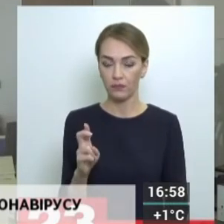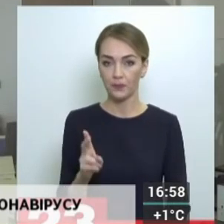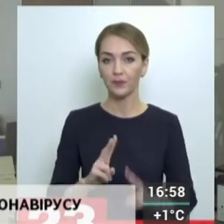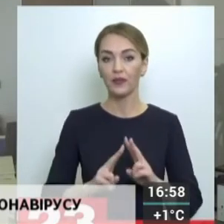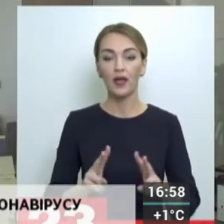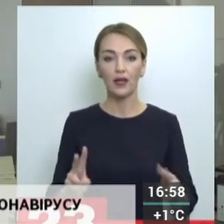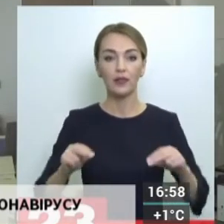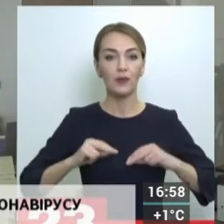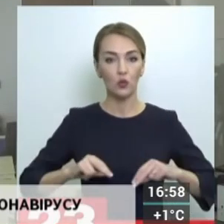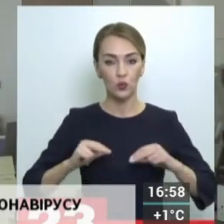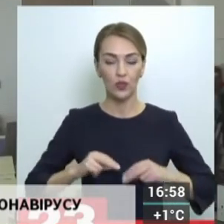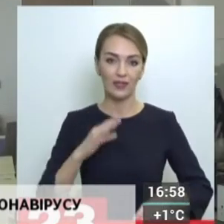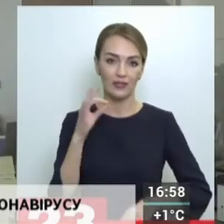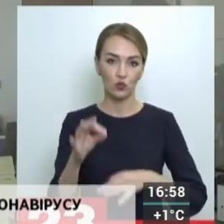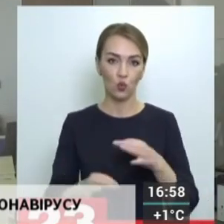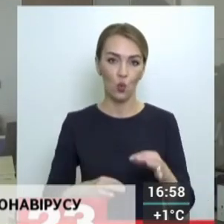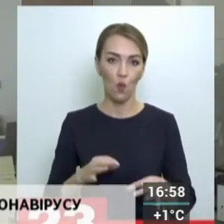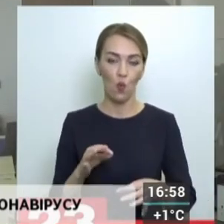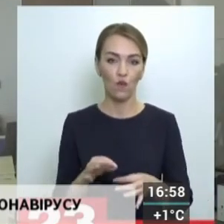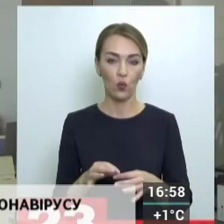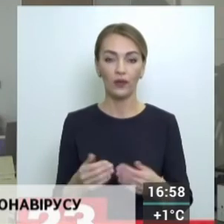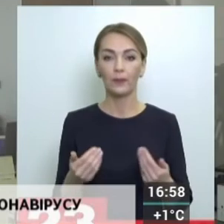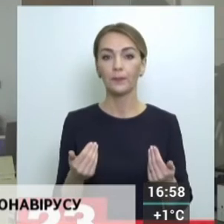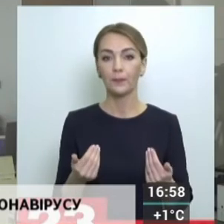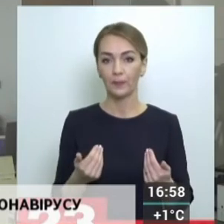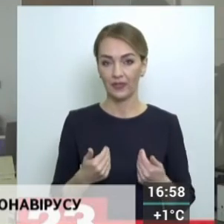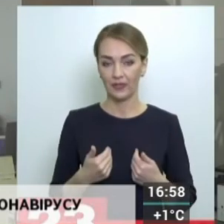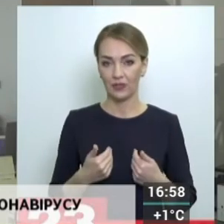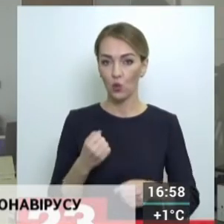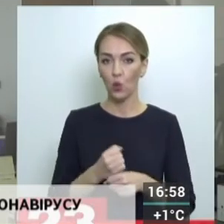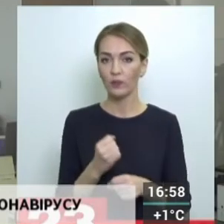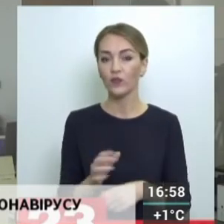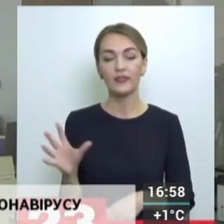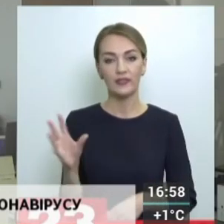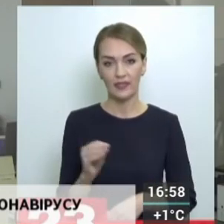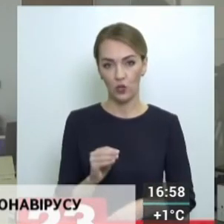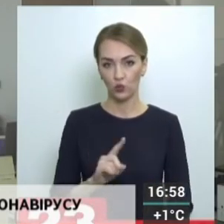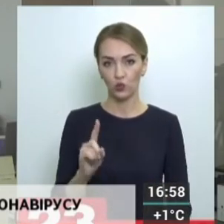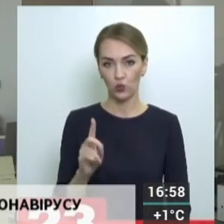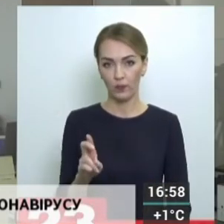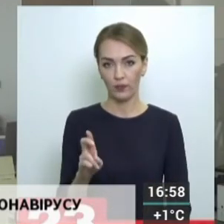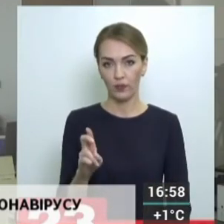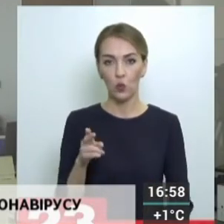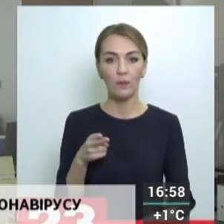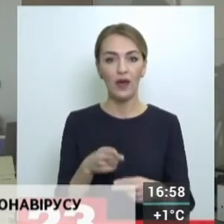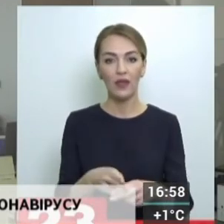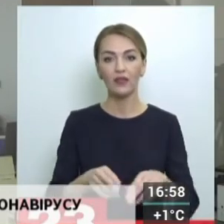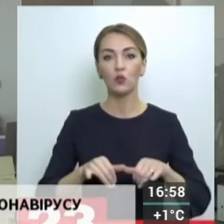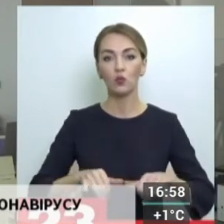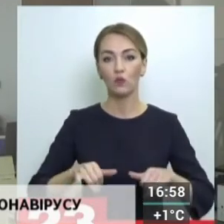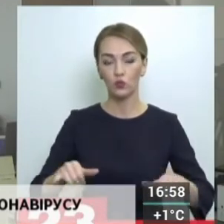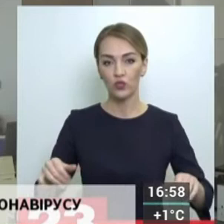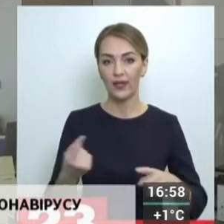який працює цілодобово. Ми робимо все для того, щоб упередити розповсюдження